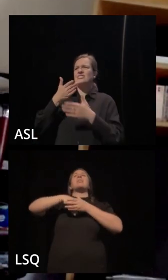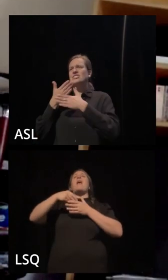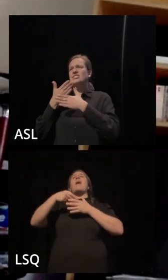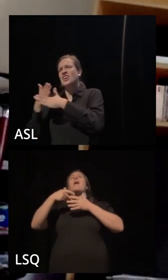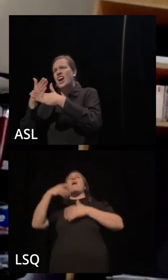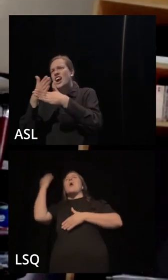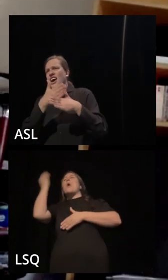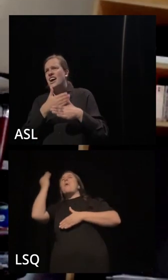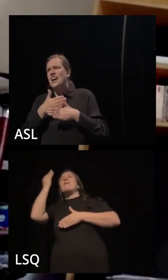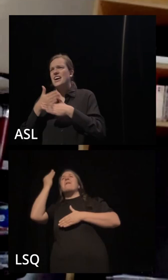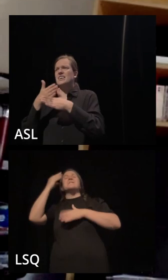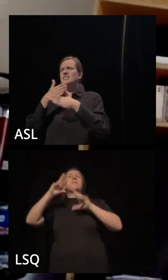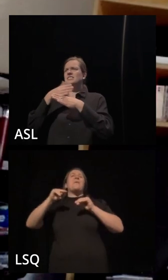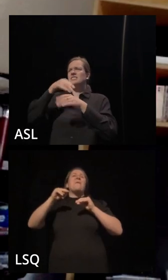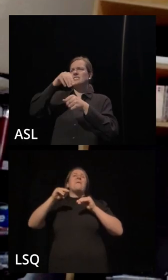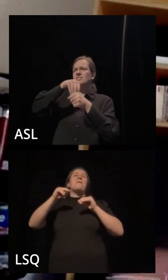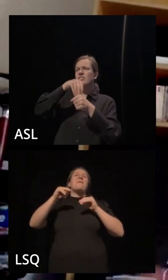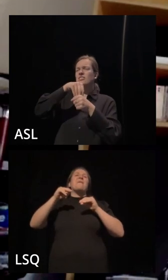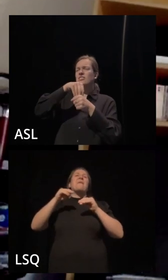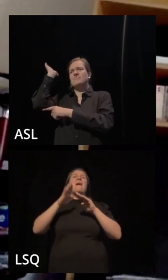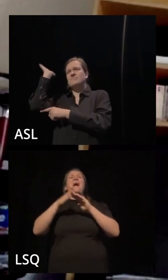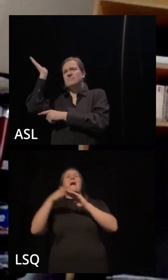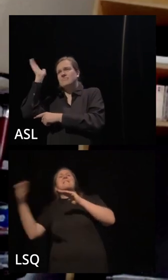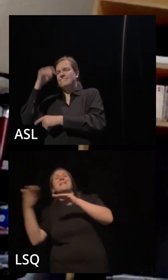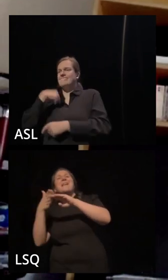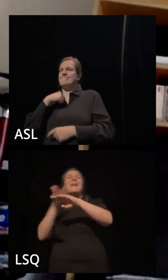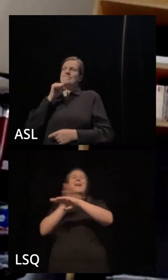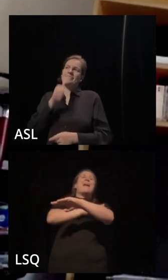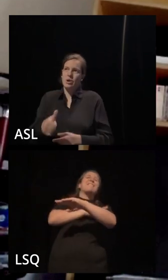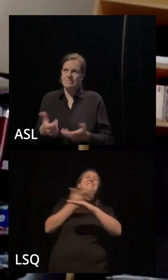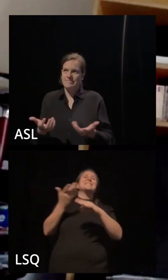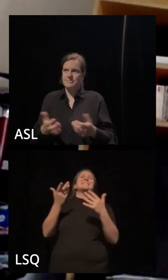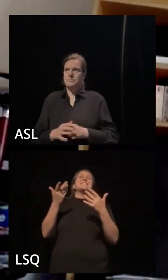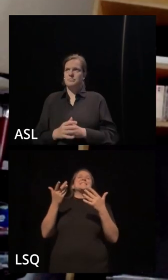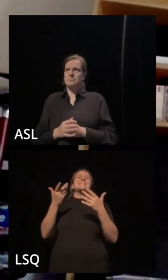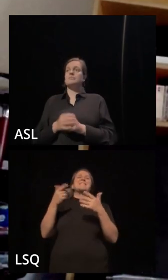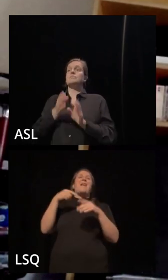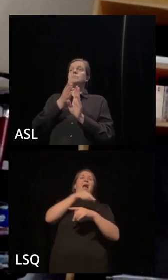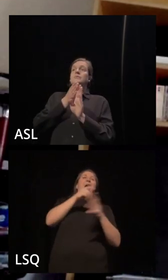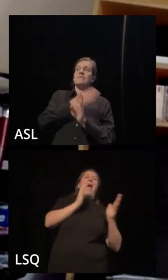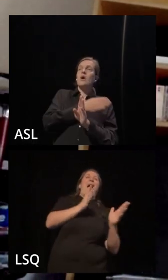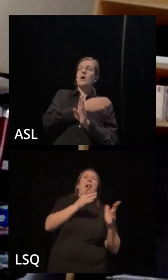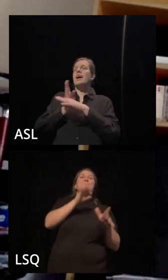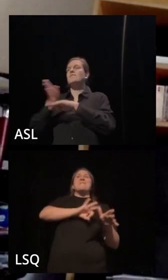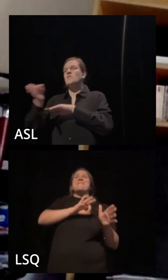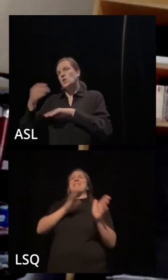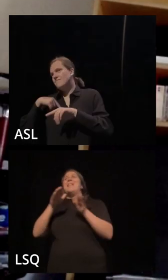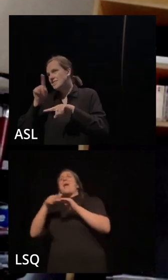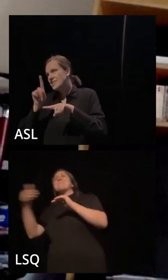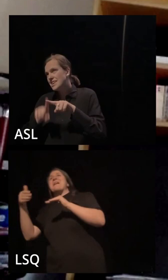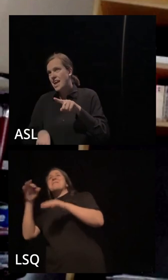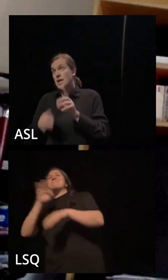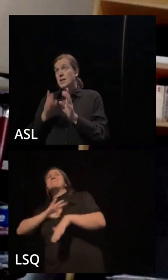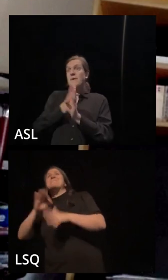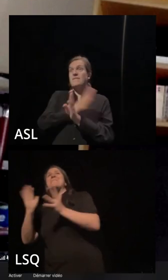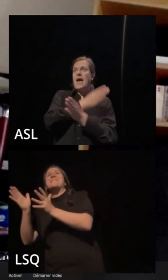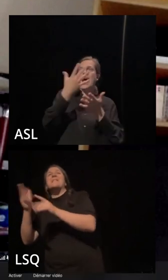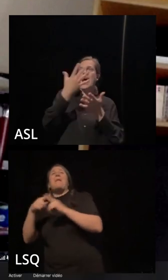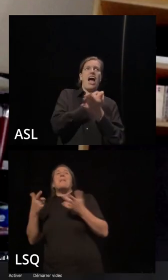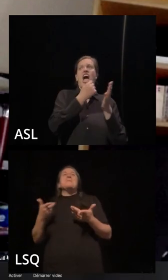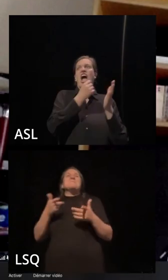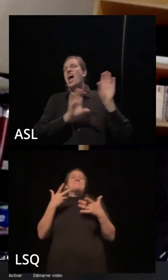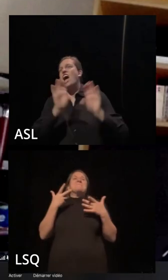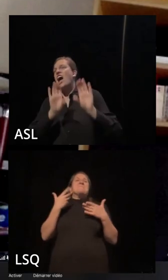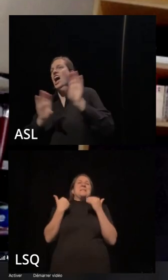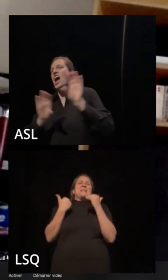des tables rondes, et notamment dans les travaux de coopération. Donc j'espère que nous aurons l'occasion de tisser des liens et